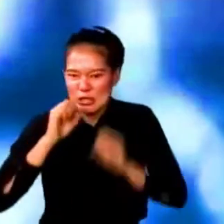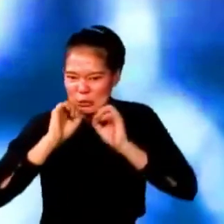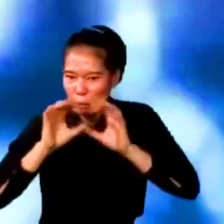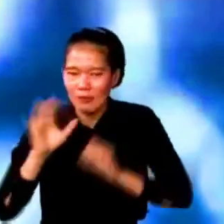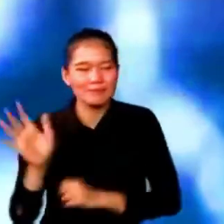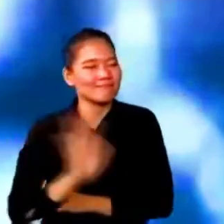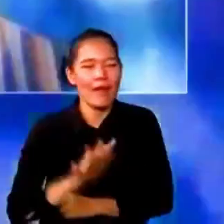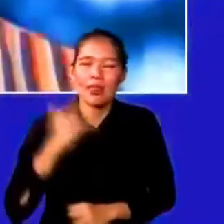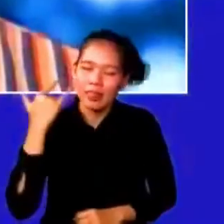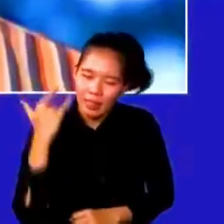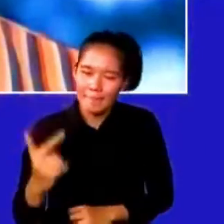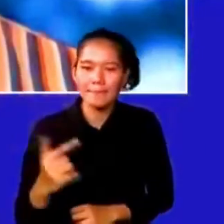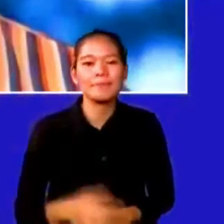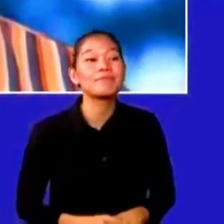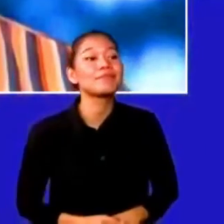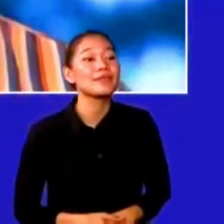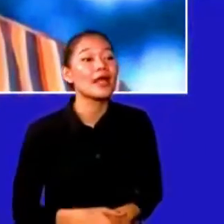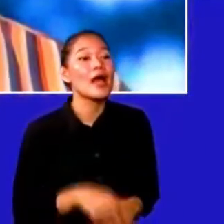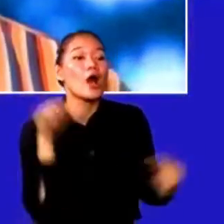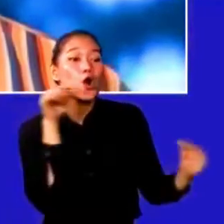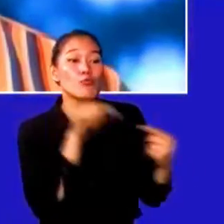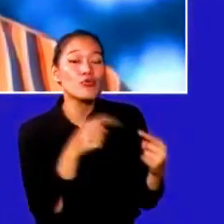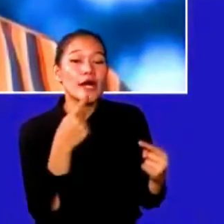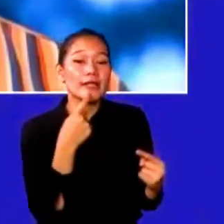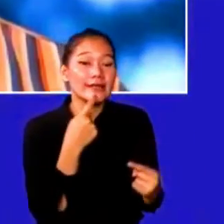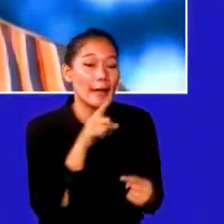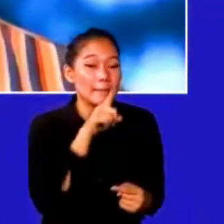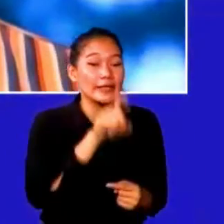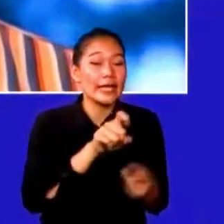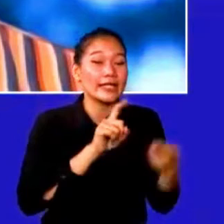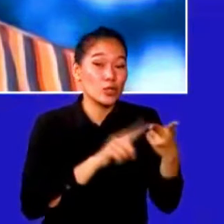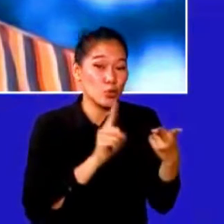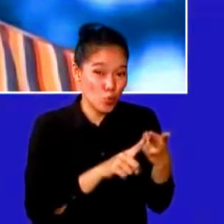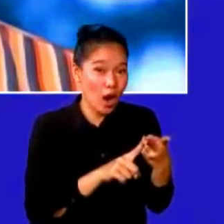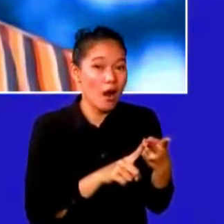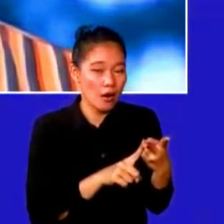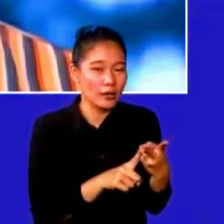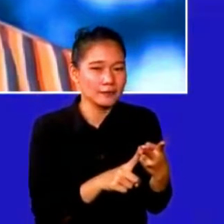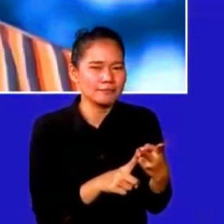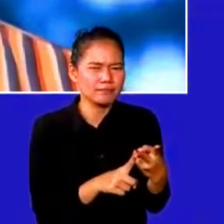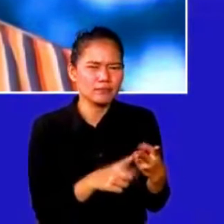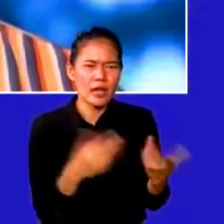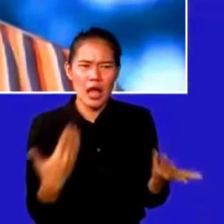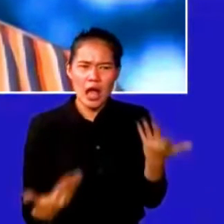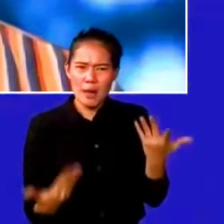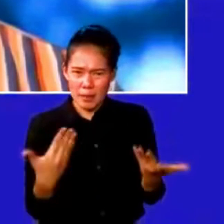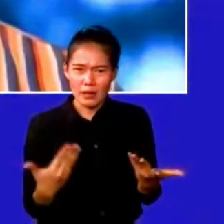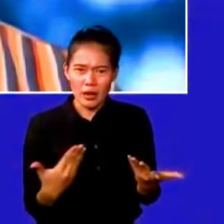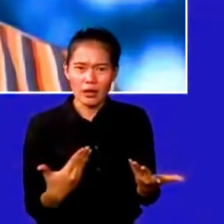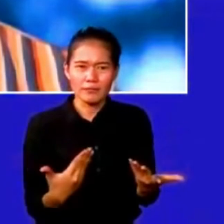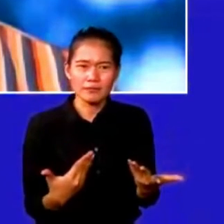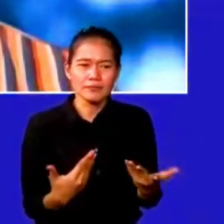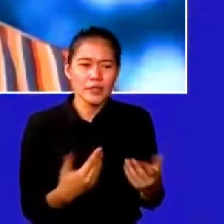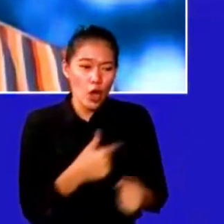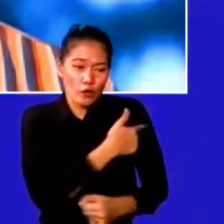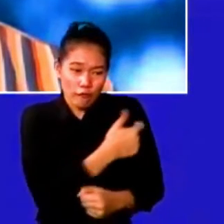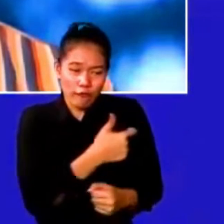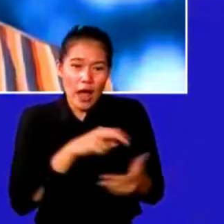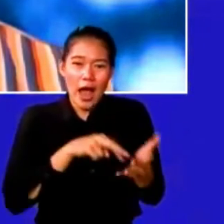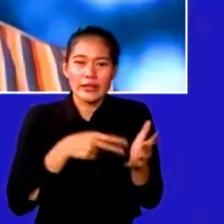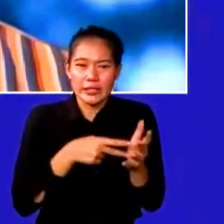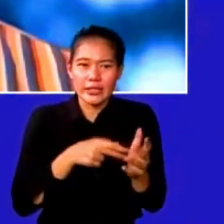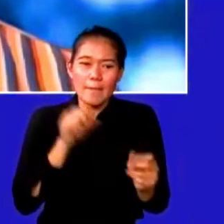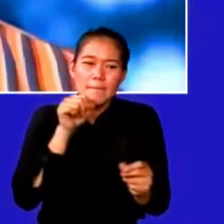kali ada pertanyaan beternak kaitannya dengan poin pertanyaan kedua dari putih dari MetroTV tadi Apakah ini akan berpengaruh dengan